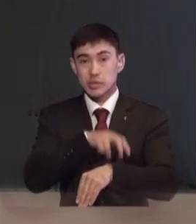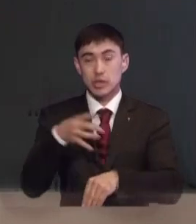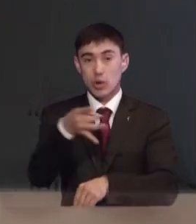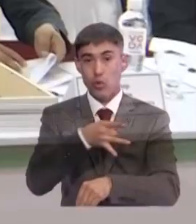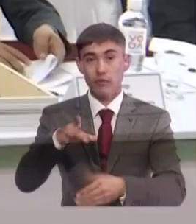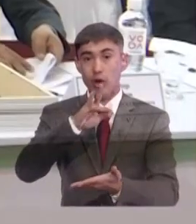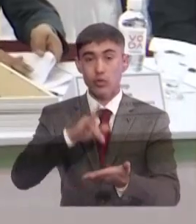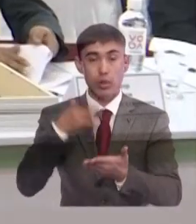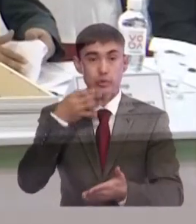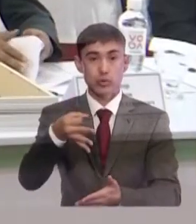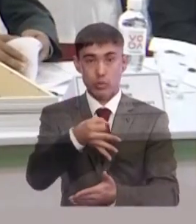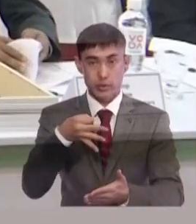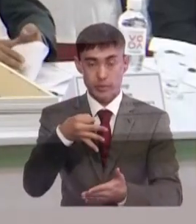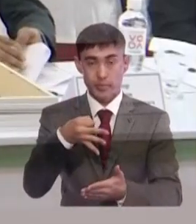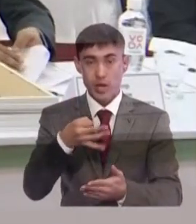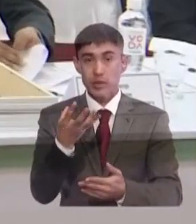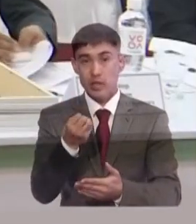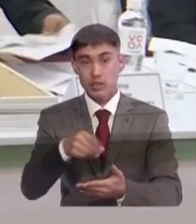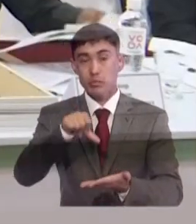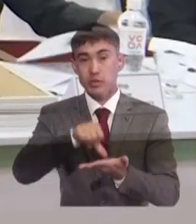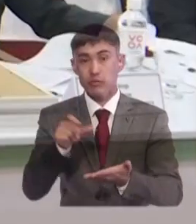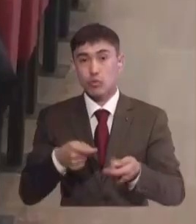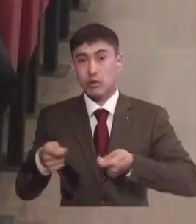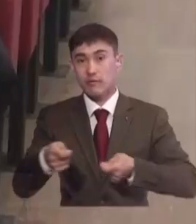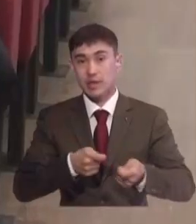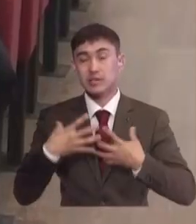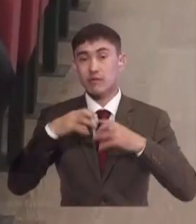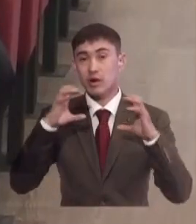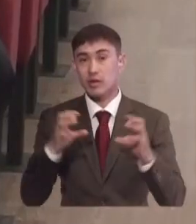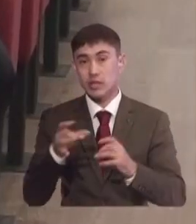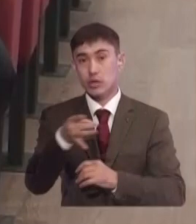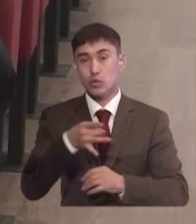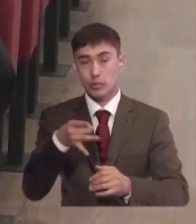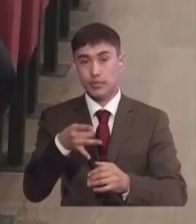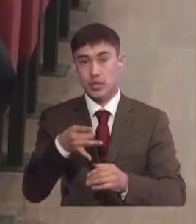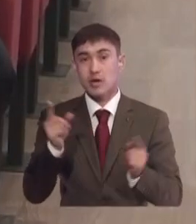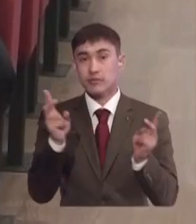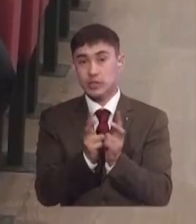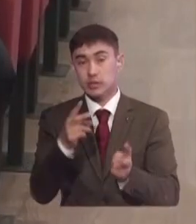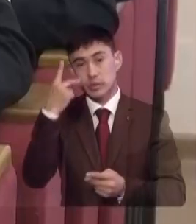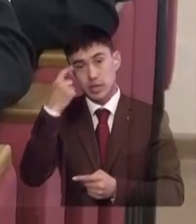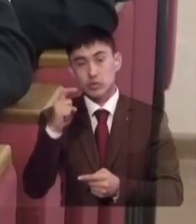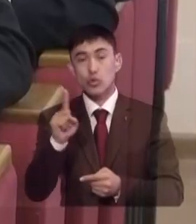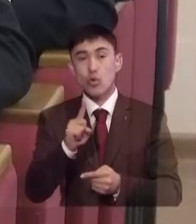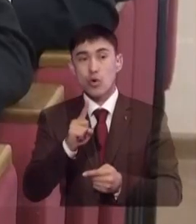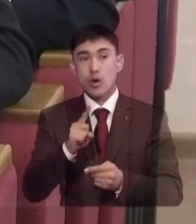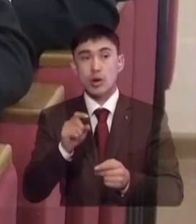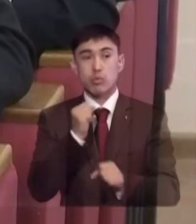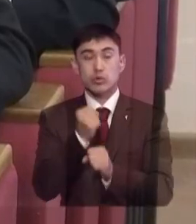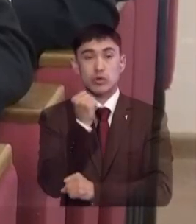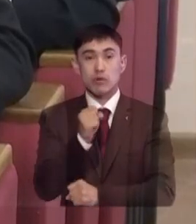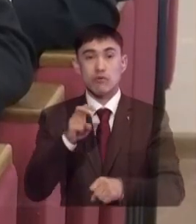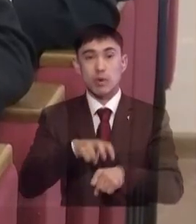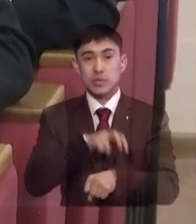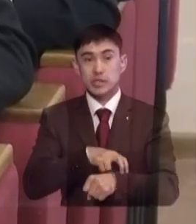и городов Алматинской области, а также представители управления здравоохранения региона. В ходе встречи стало ясно, что у работников призывных